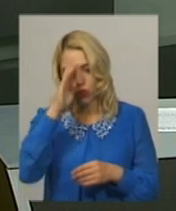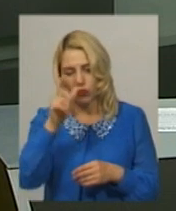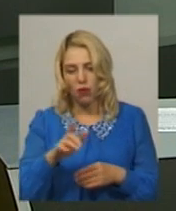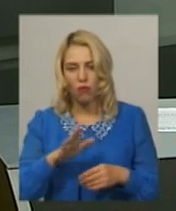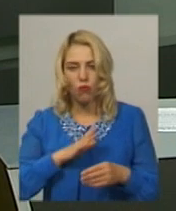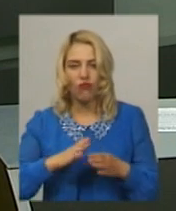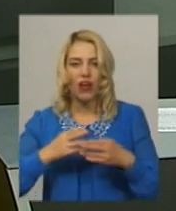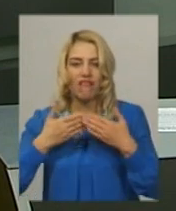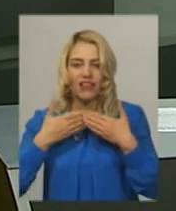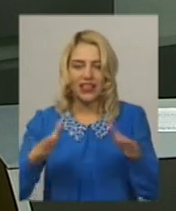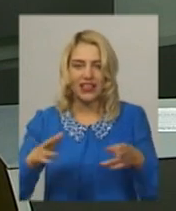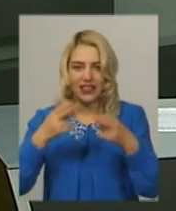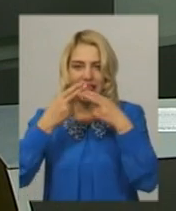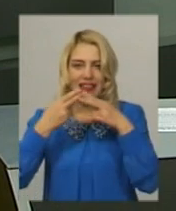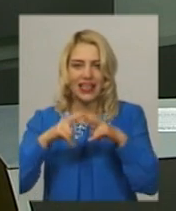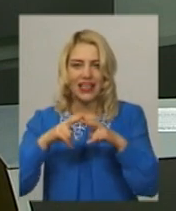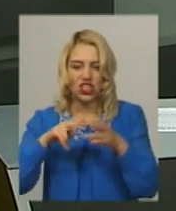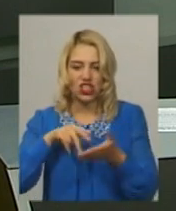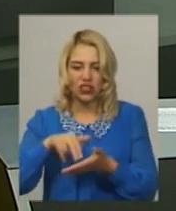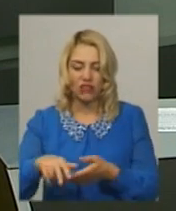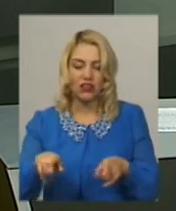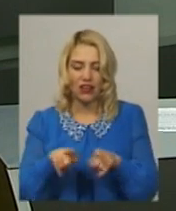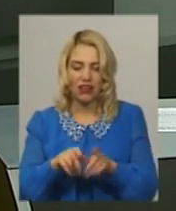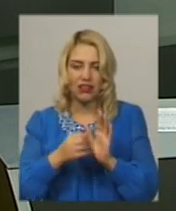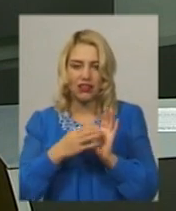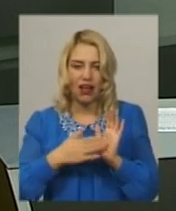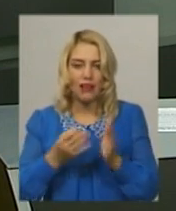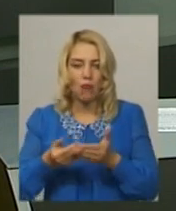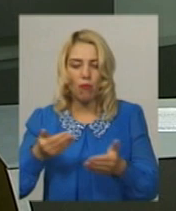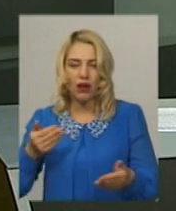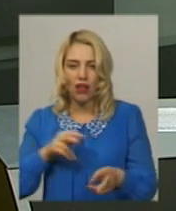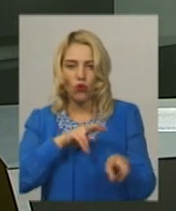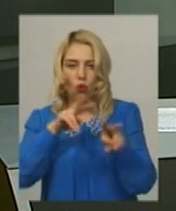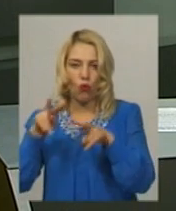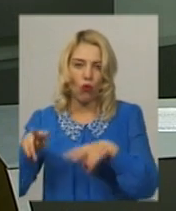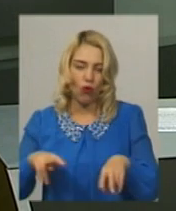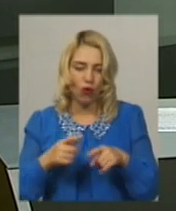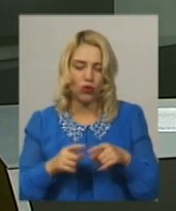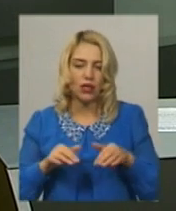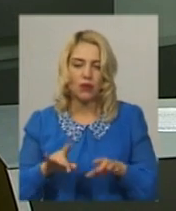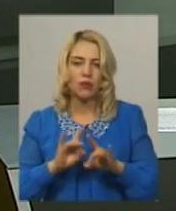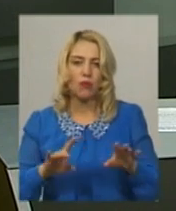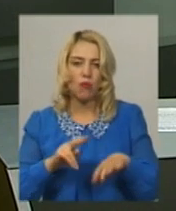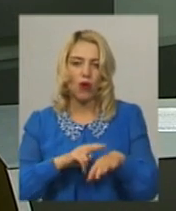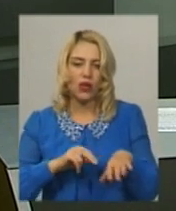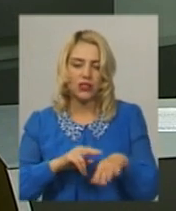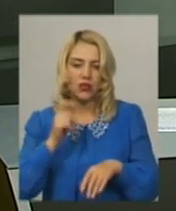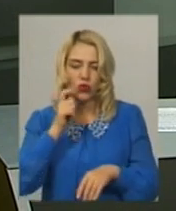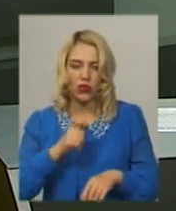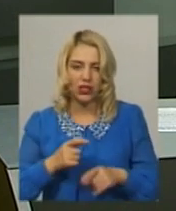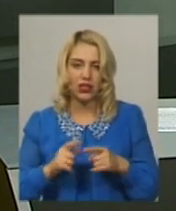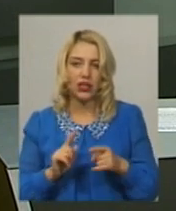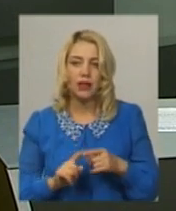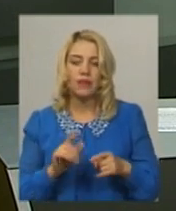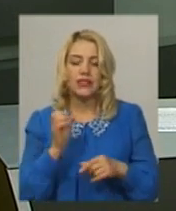технічний вихід. Такі дані попереднього огляду місця події. Про це повідомив речник Національної поліції України Ярослав Тракало. За